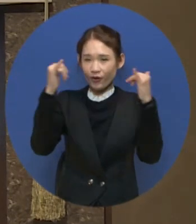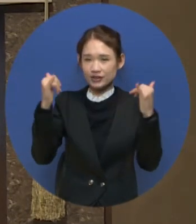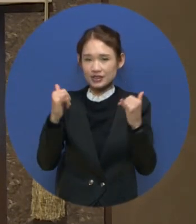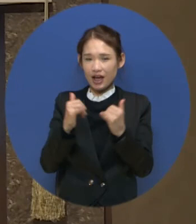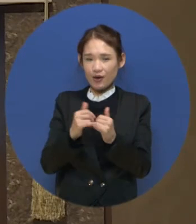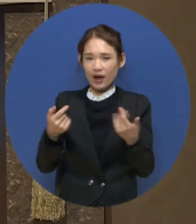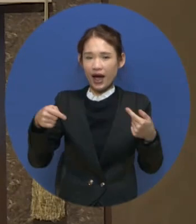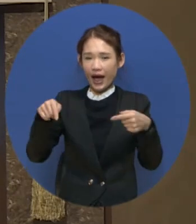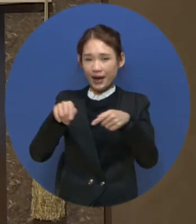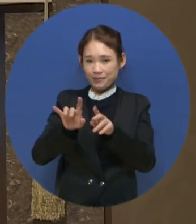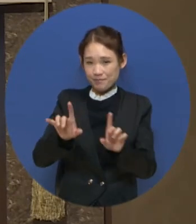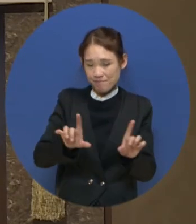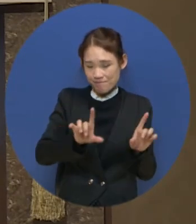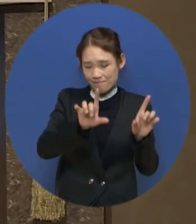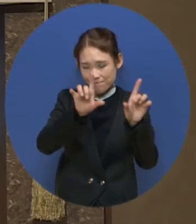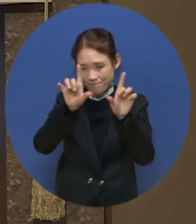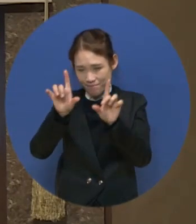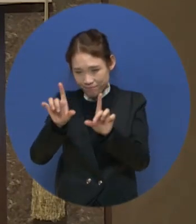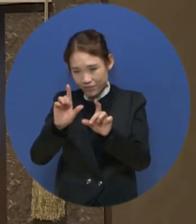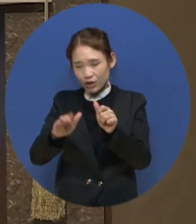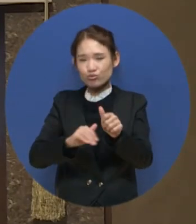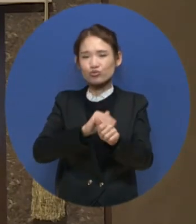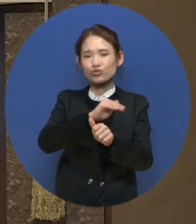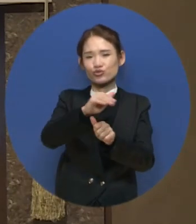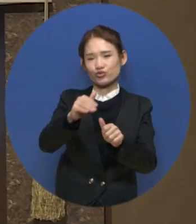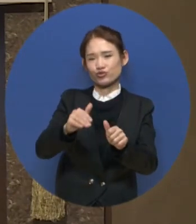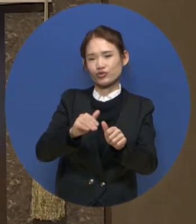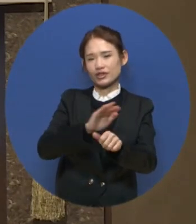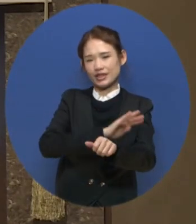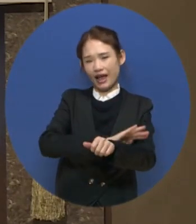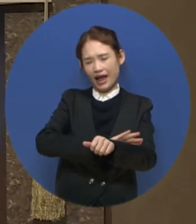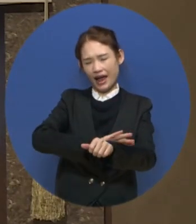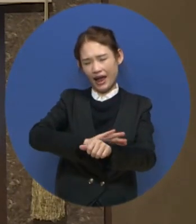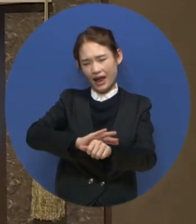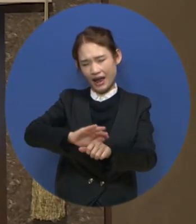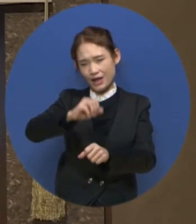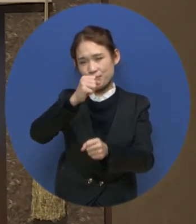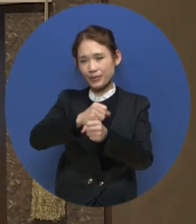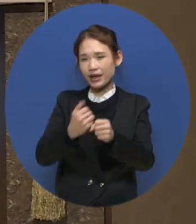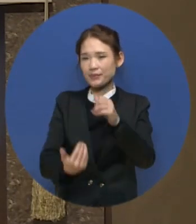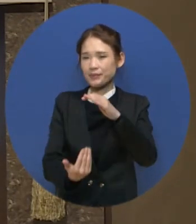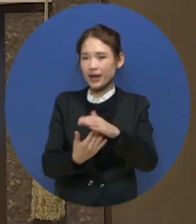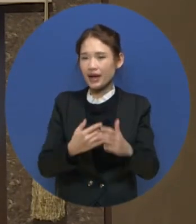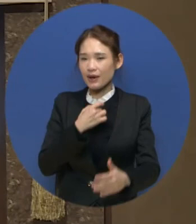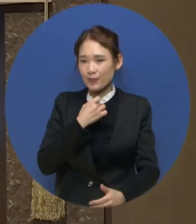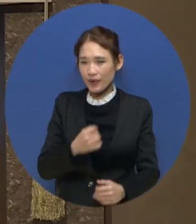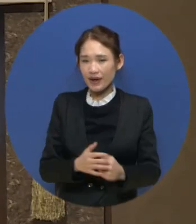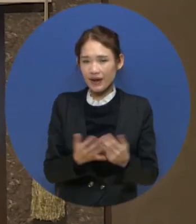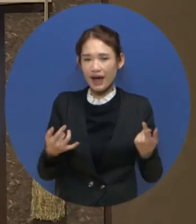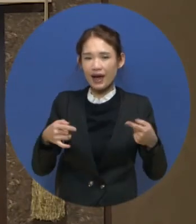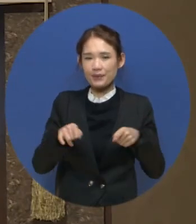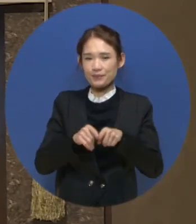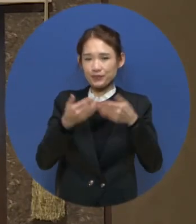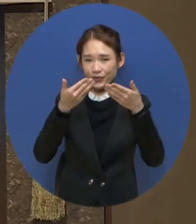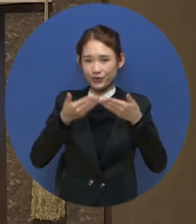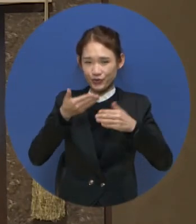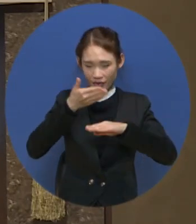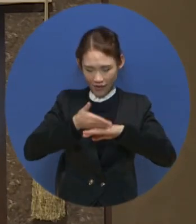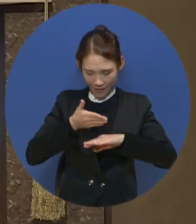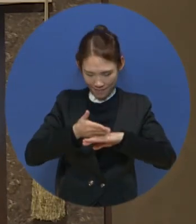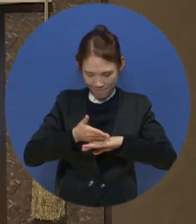함께 살아가는 이러한 분위기가 잘 조성이 됐으면 좋겠습니다. 함께 해주셔서 너무